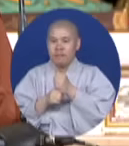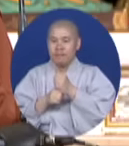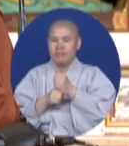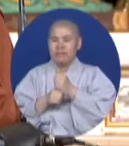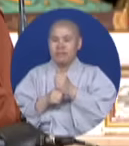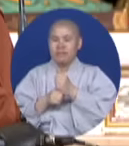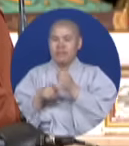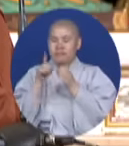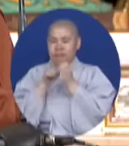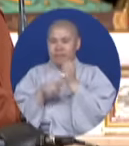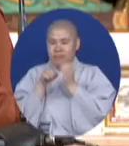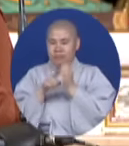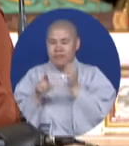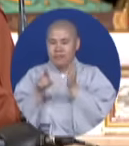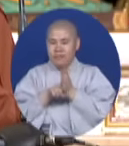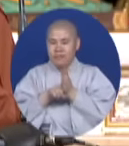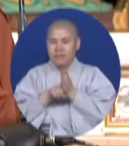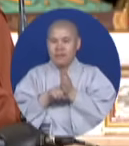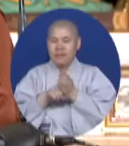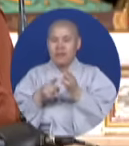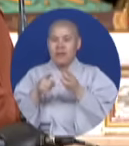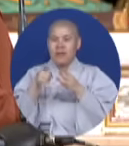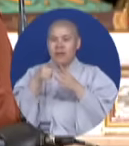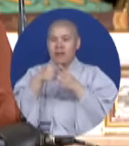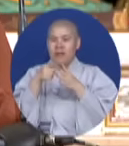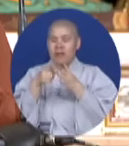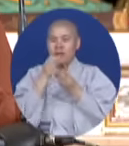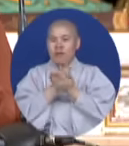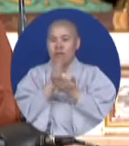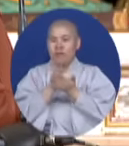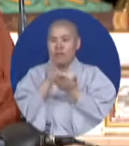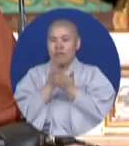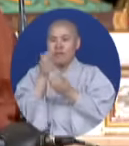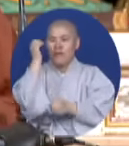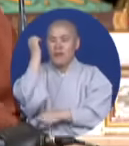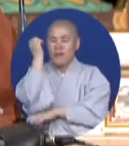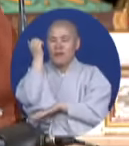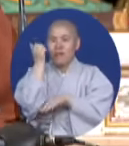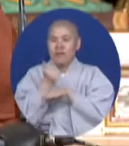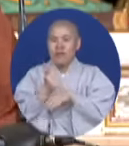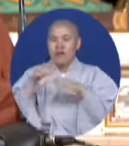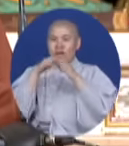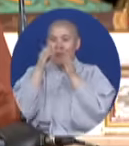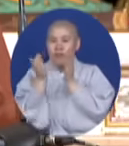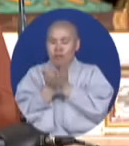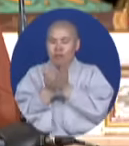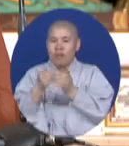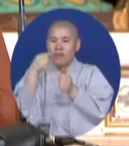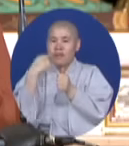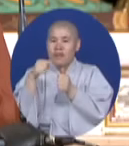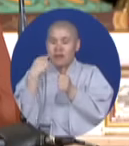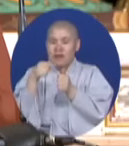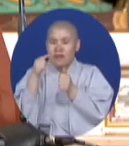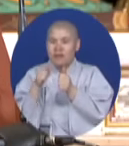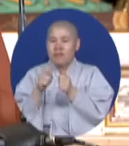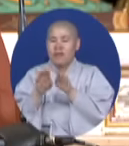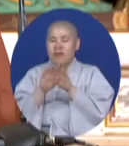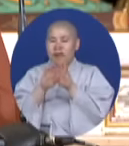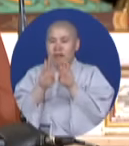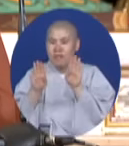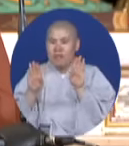불교는 불교는 불교는 이렇게 삼종인과로서 모든 교법을 다 펍니다.